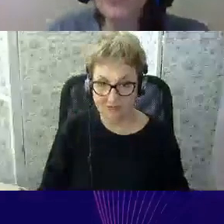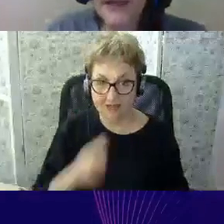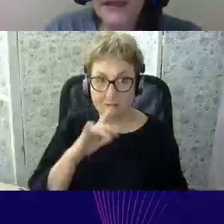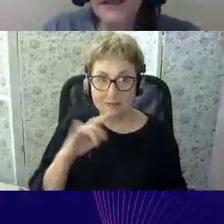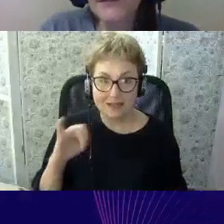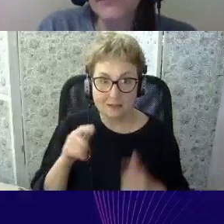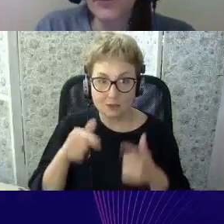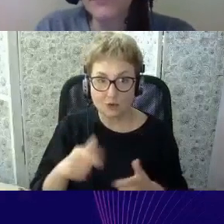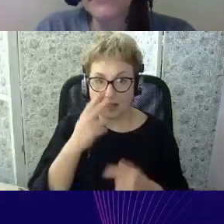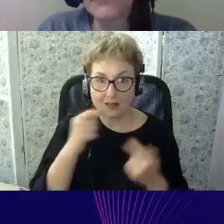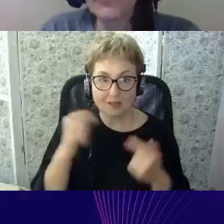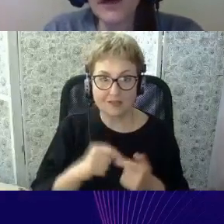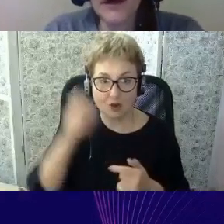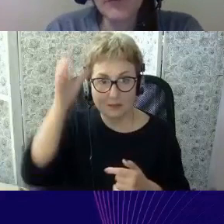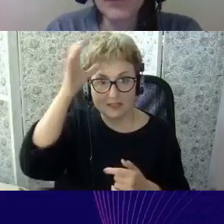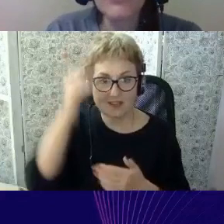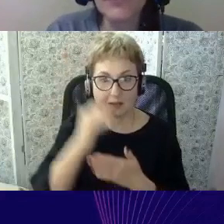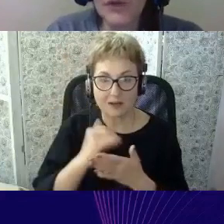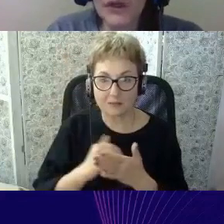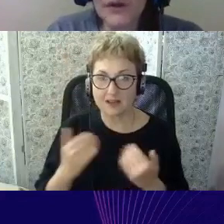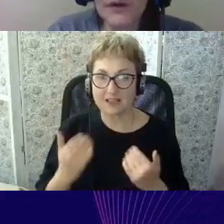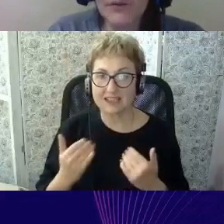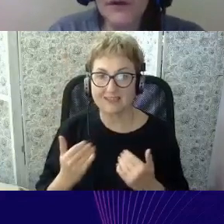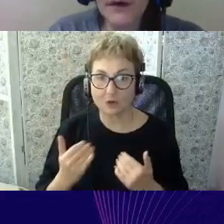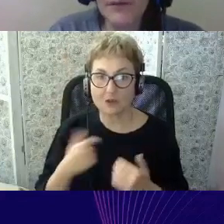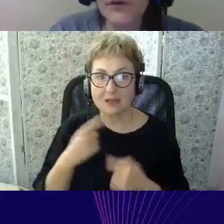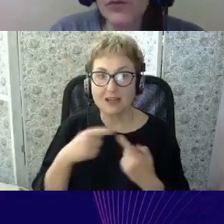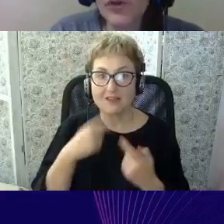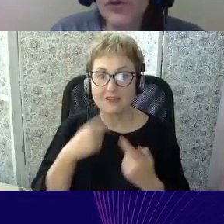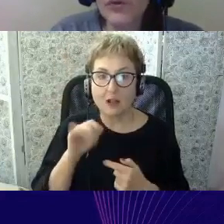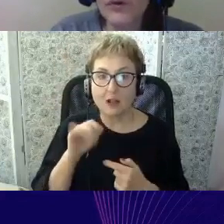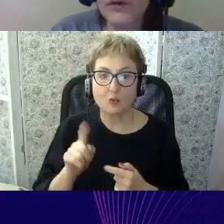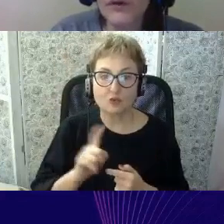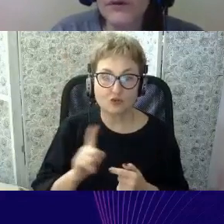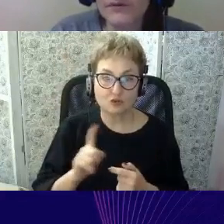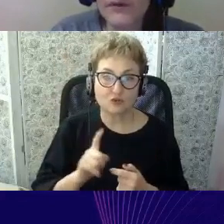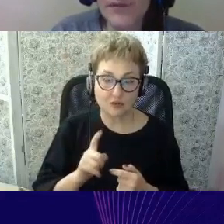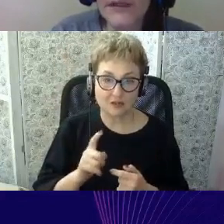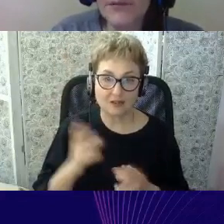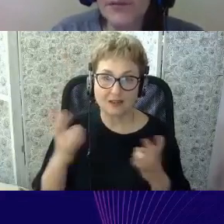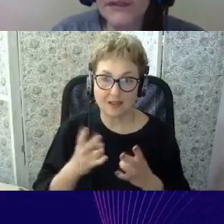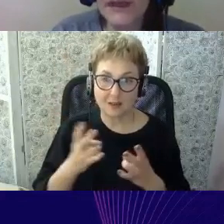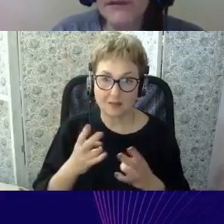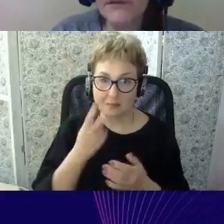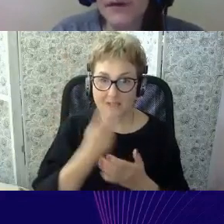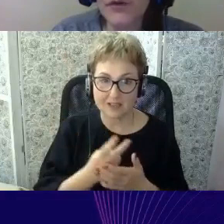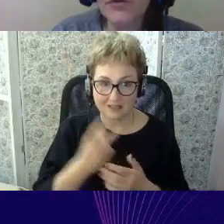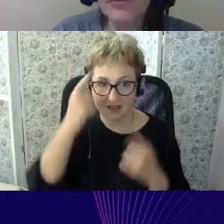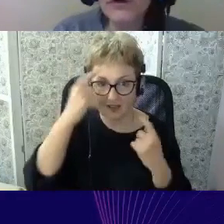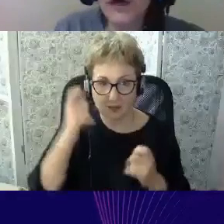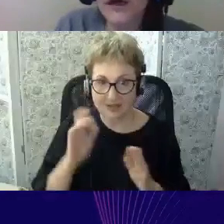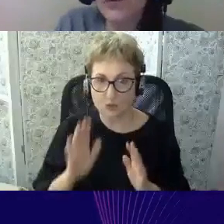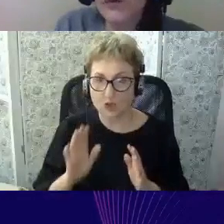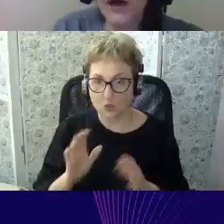При поступлении на адаптированную образовательную программу на сегодня мы говорим о том, что необходимо представить